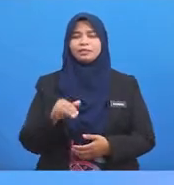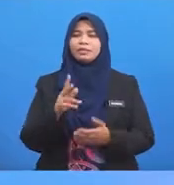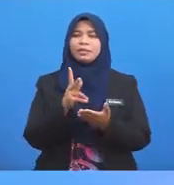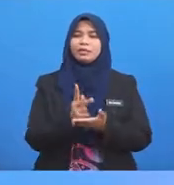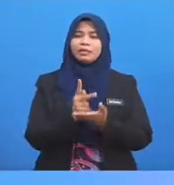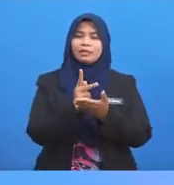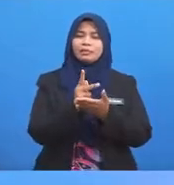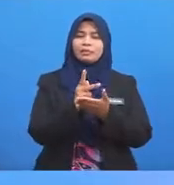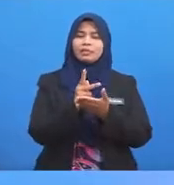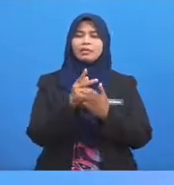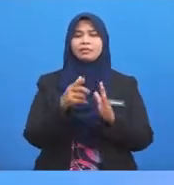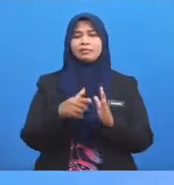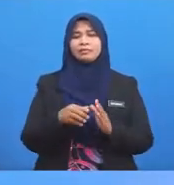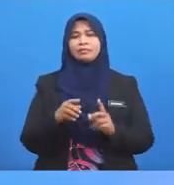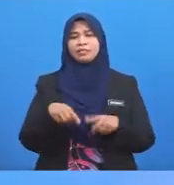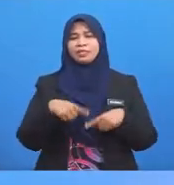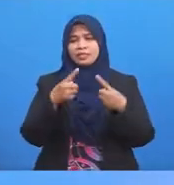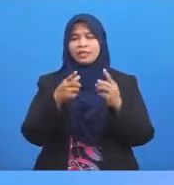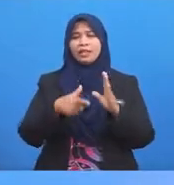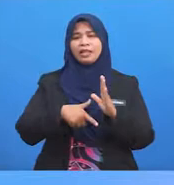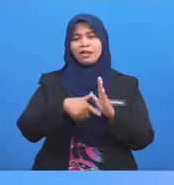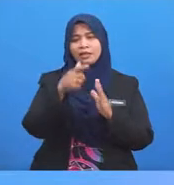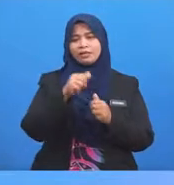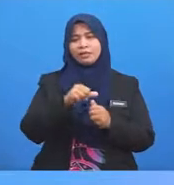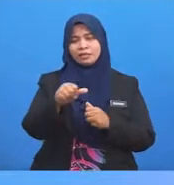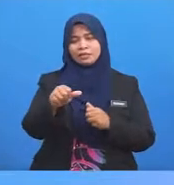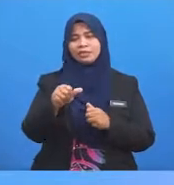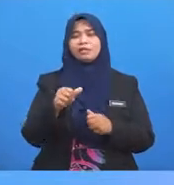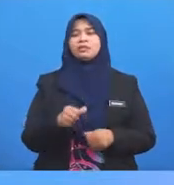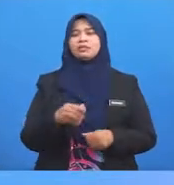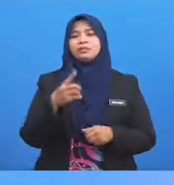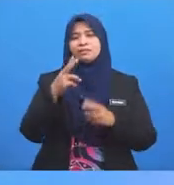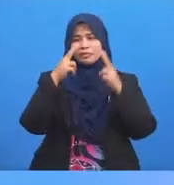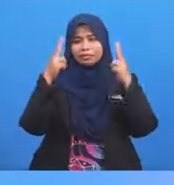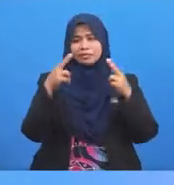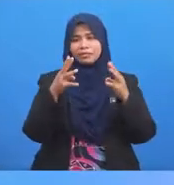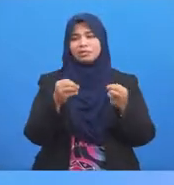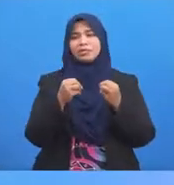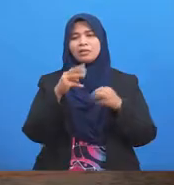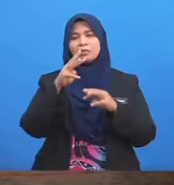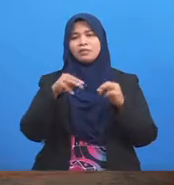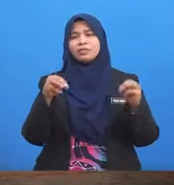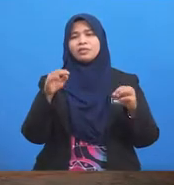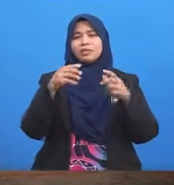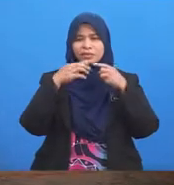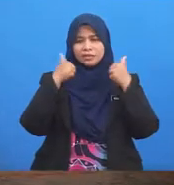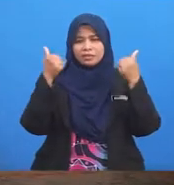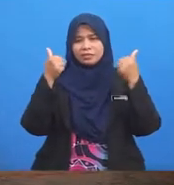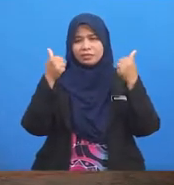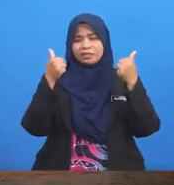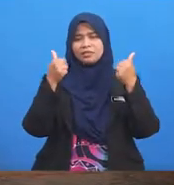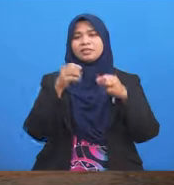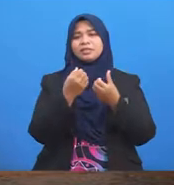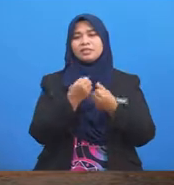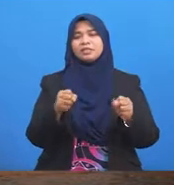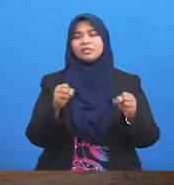kita berlayar lebih jauh, ustazah nak murid-murid cemerlang ustazah sediakan dahulu buku tulis dan